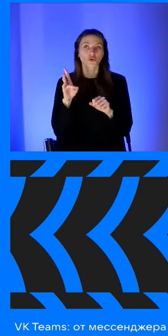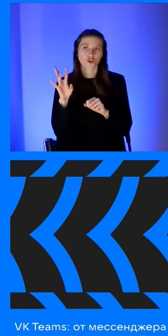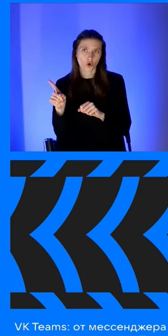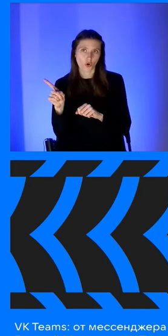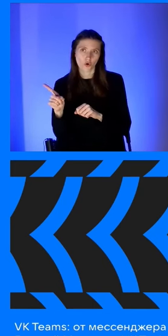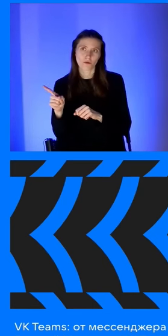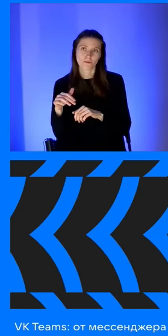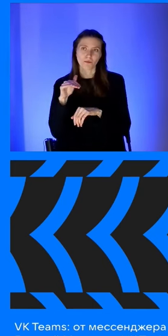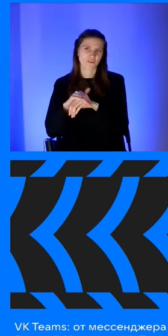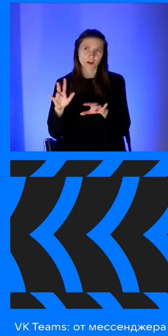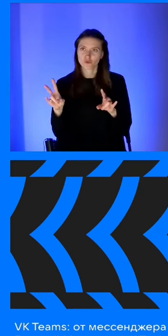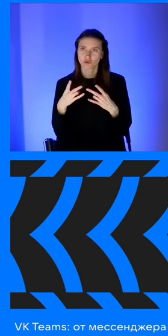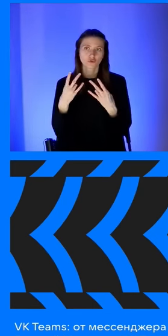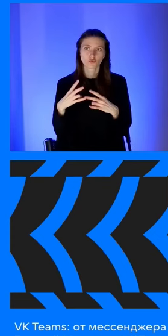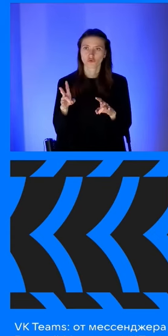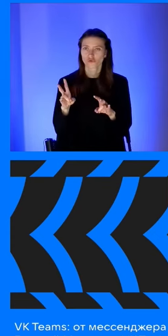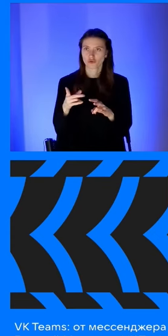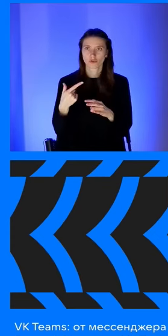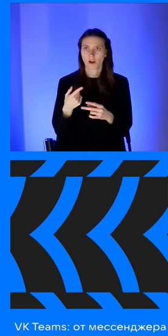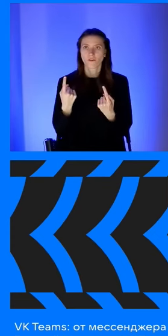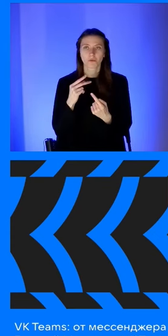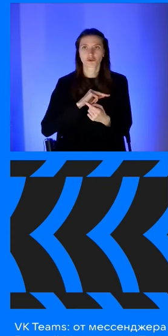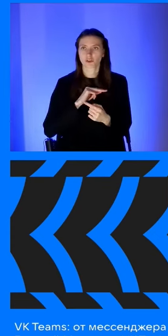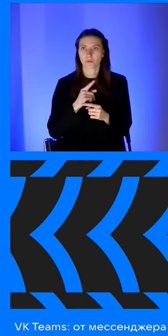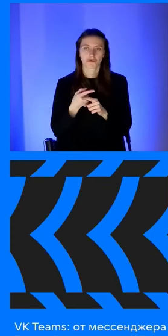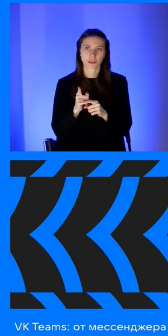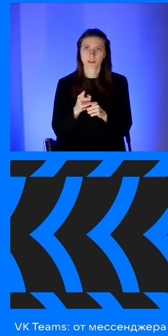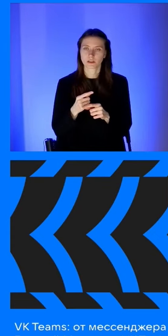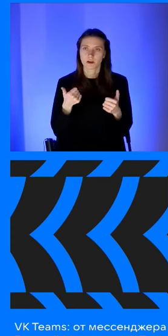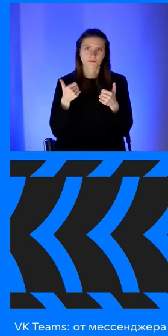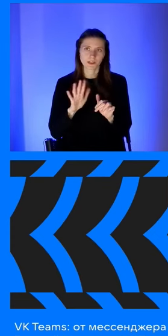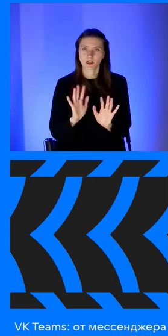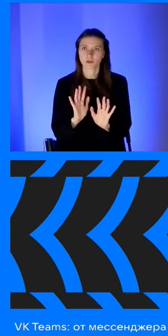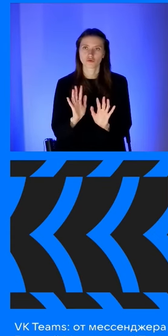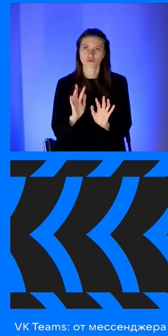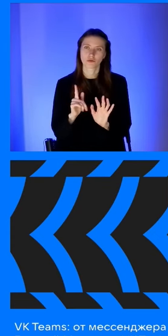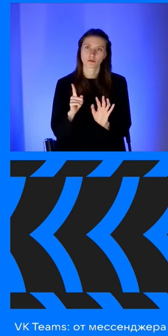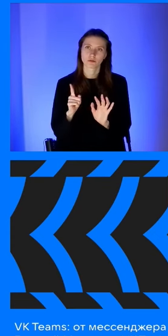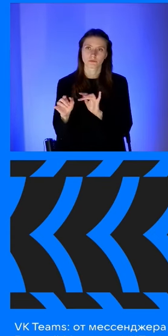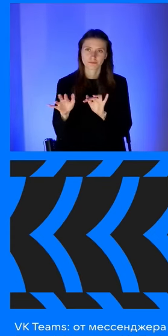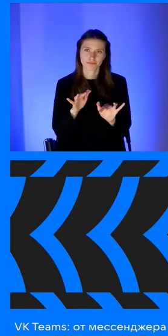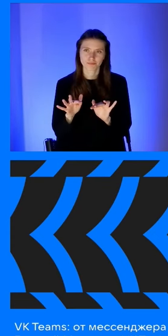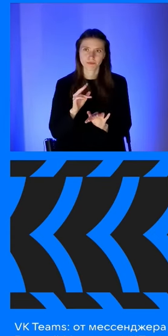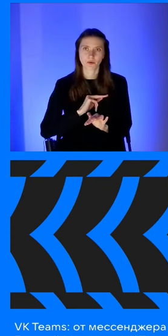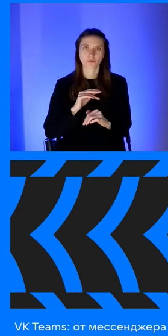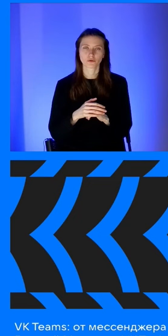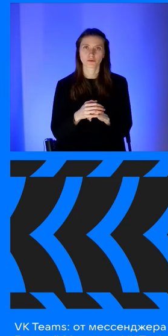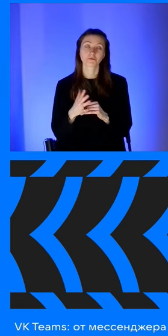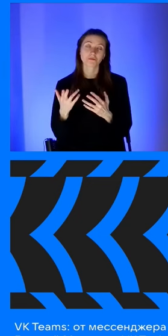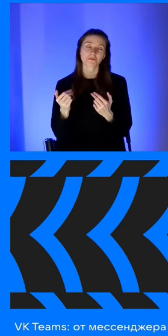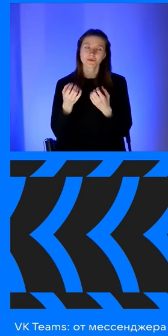есть и так работает, и так хорошо. То есть избыточность есть, но как бы зато есть простота. И для нас это важнее. Угу. Все, спасибо